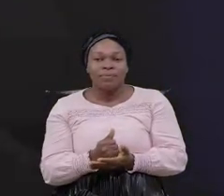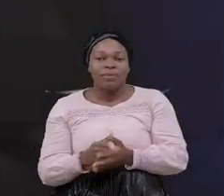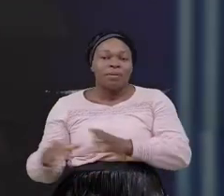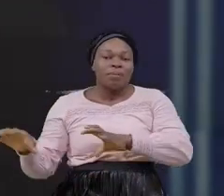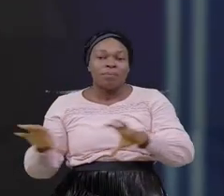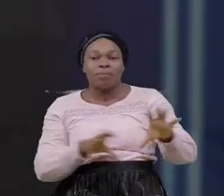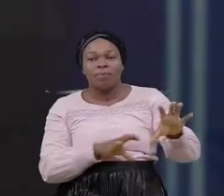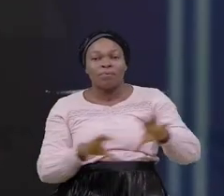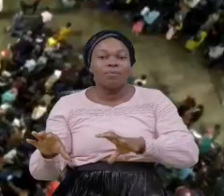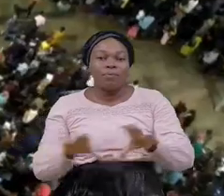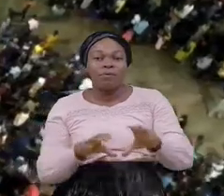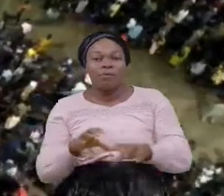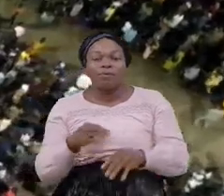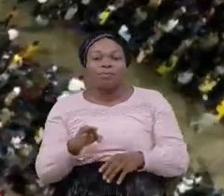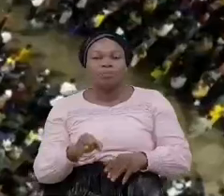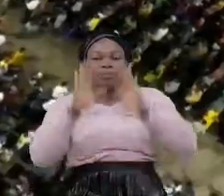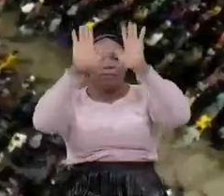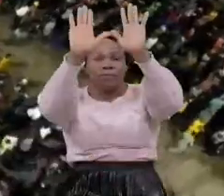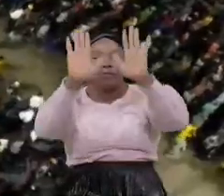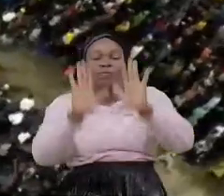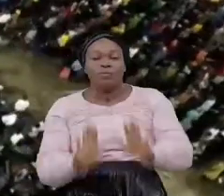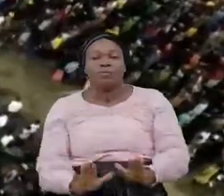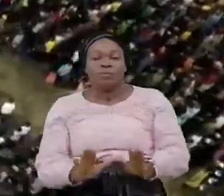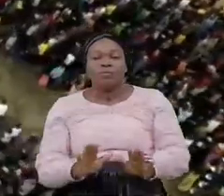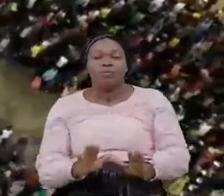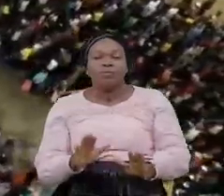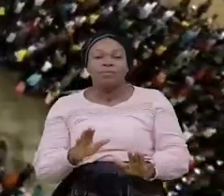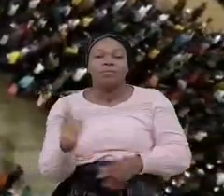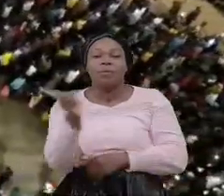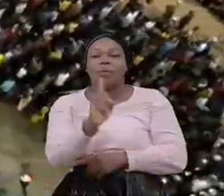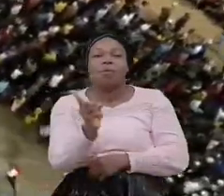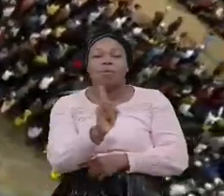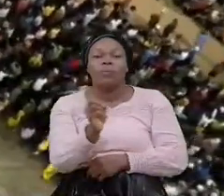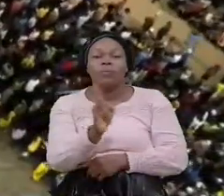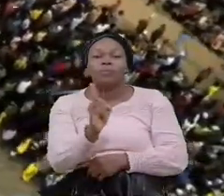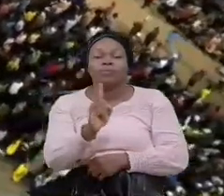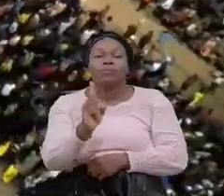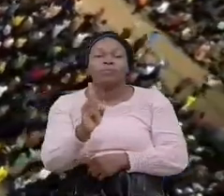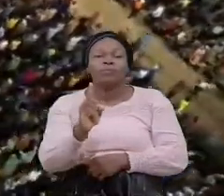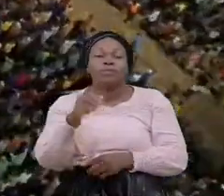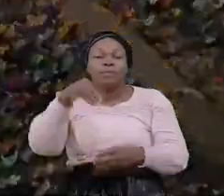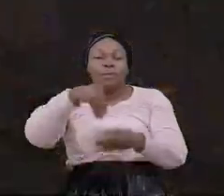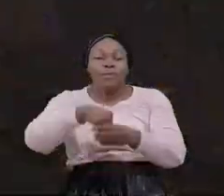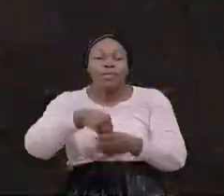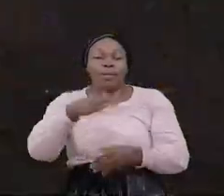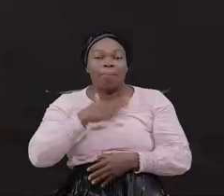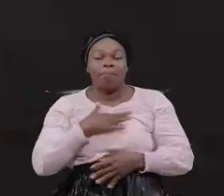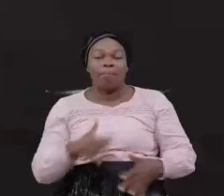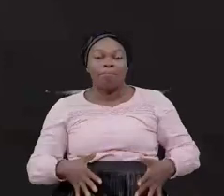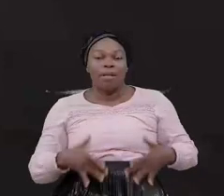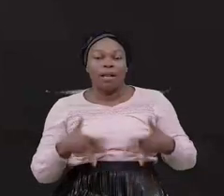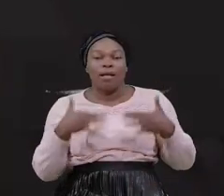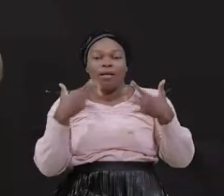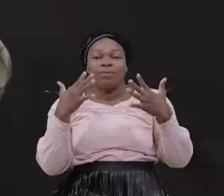L'accomplissement, réalisation ou dans ma vie. Accomplissement ou dans ma vie.